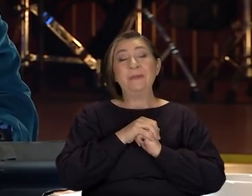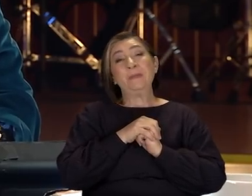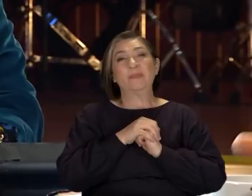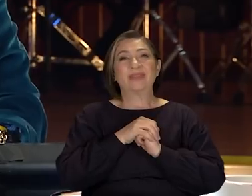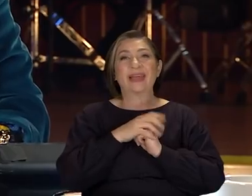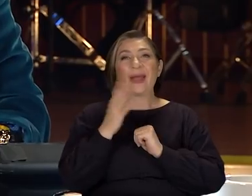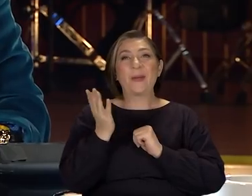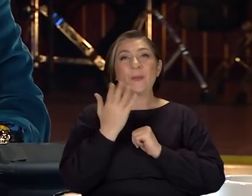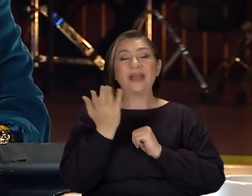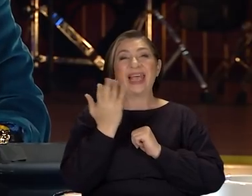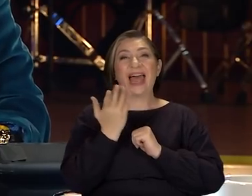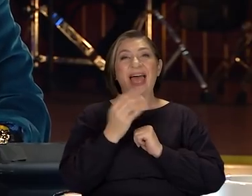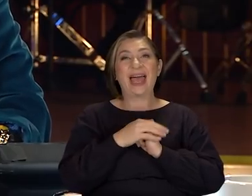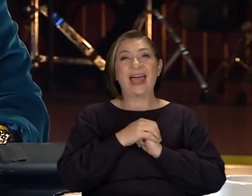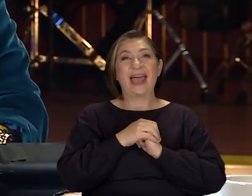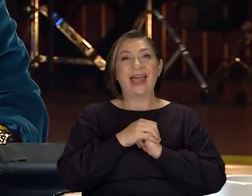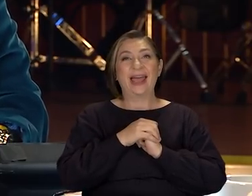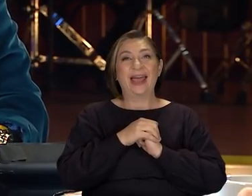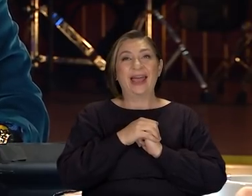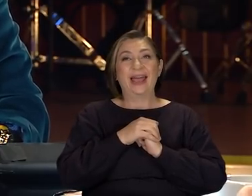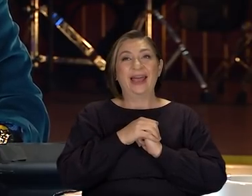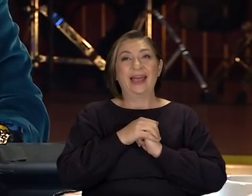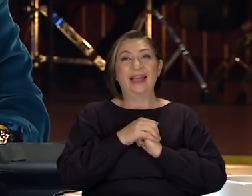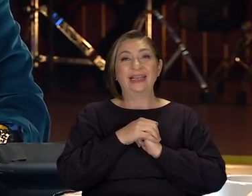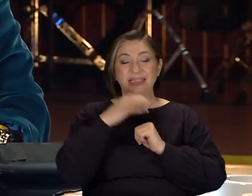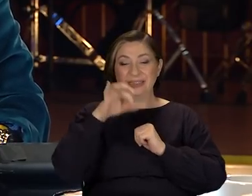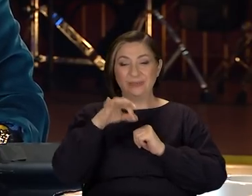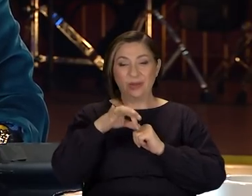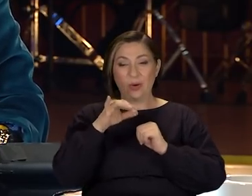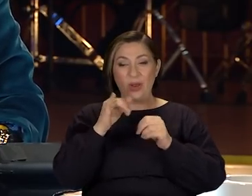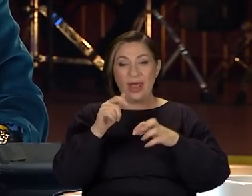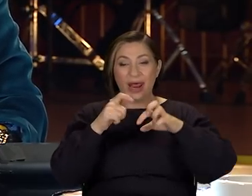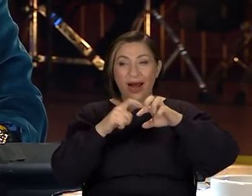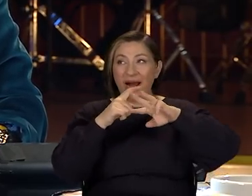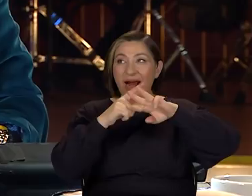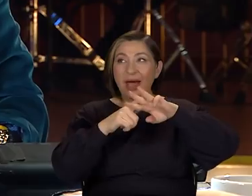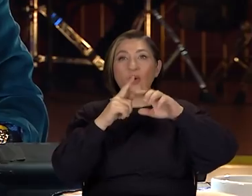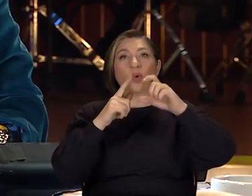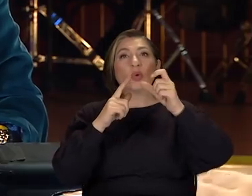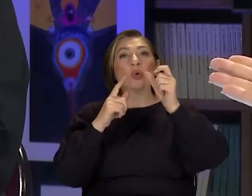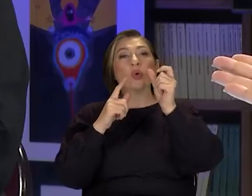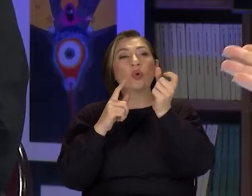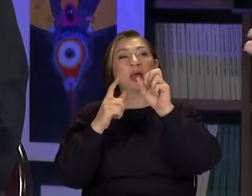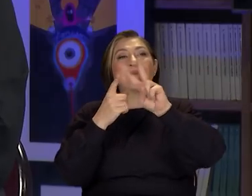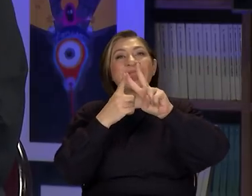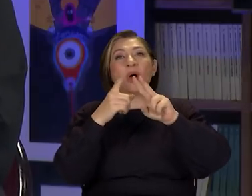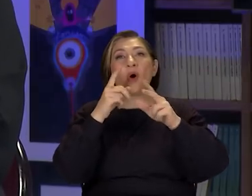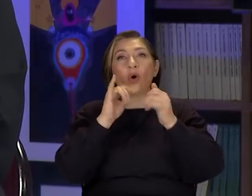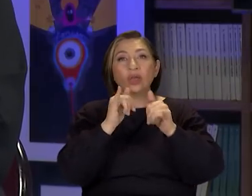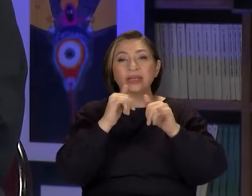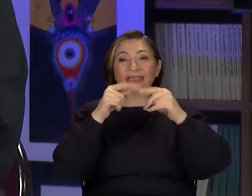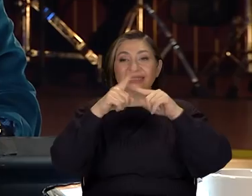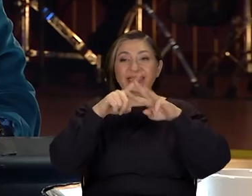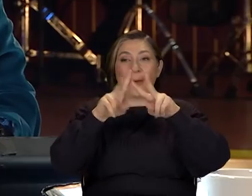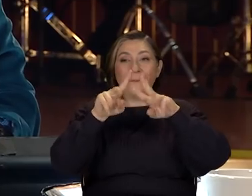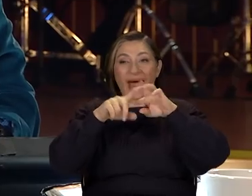Mesela şey vardır. Şimdi oynanan Ray Cooney oyunu çok güzel. Evet. Tamer Karadağlı, Zeyno